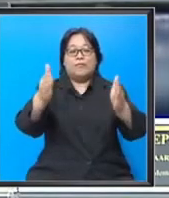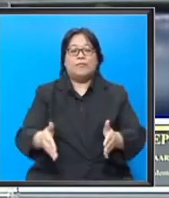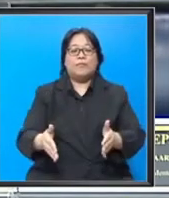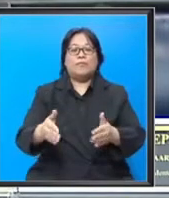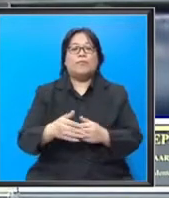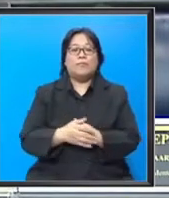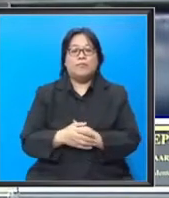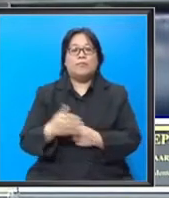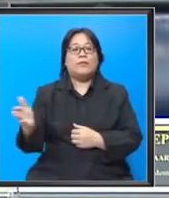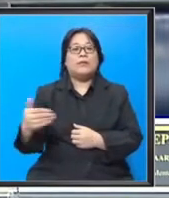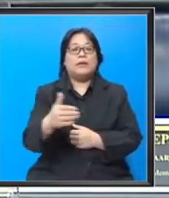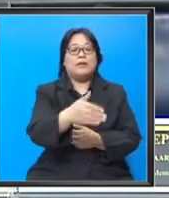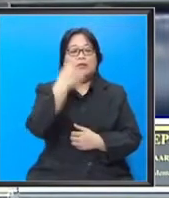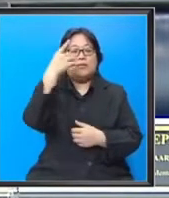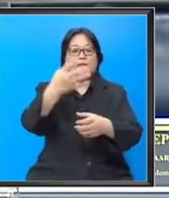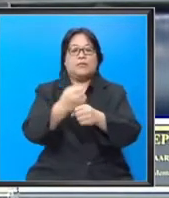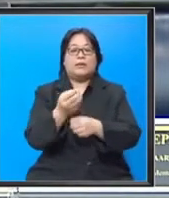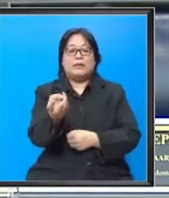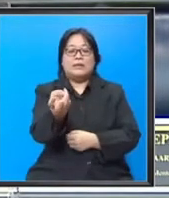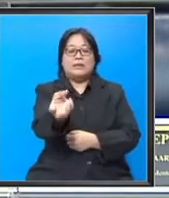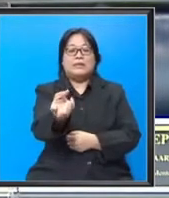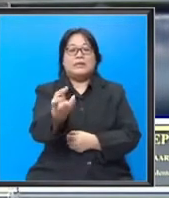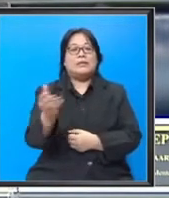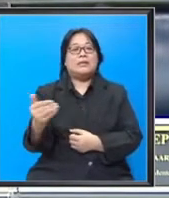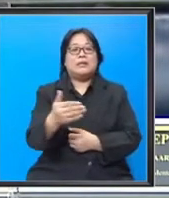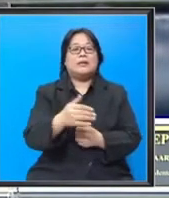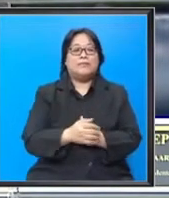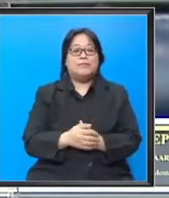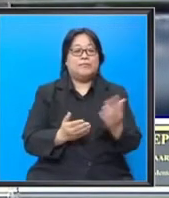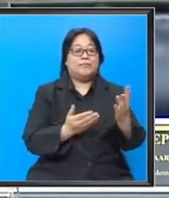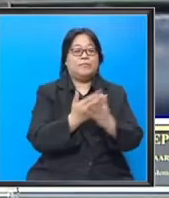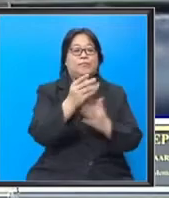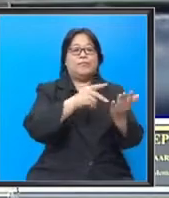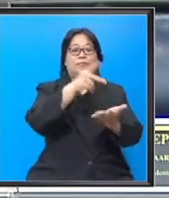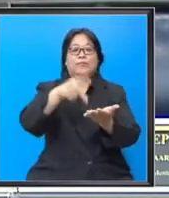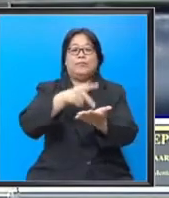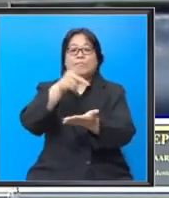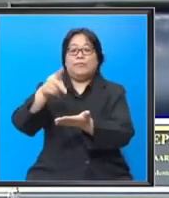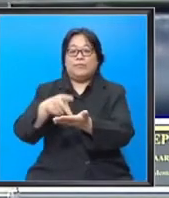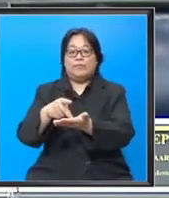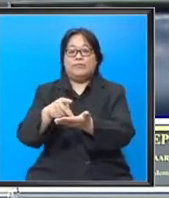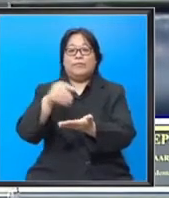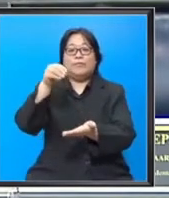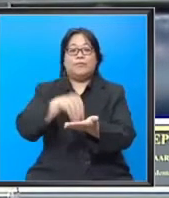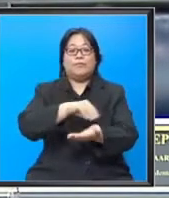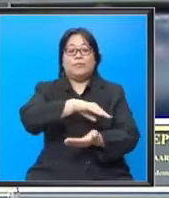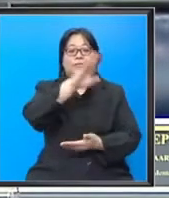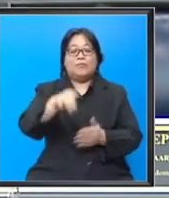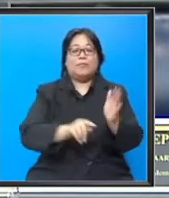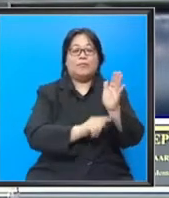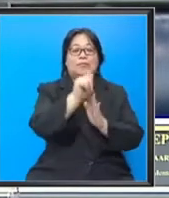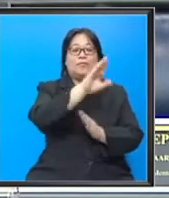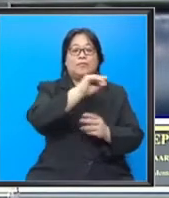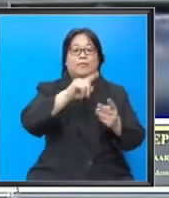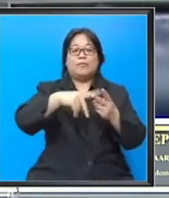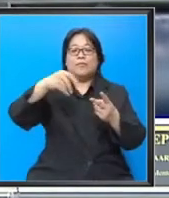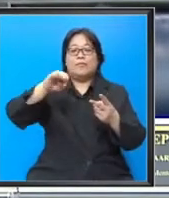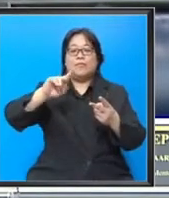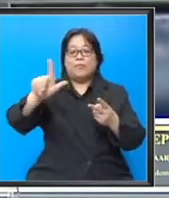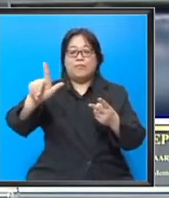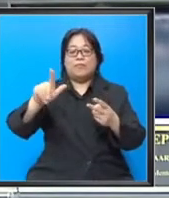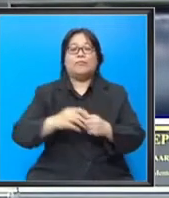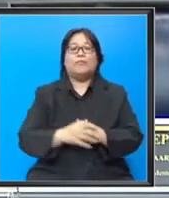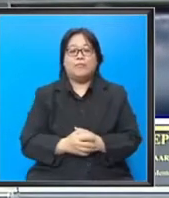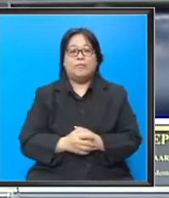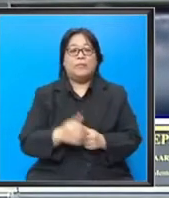aquaculture untuk mendapat benih ikan melalui pusat pengembangan aquaculture di Bukittinggi dan perlu setiap